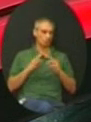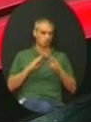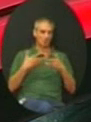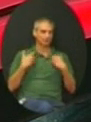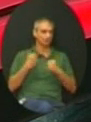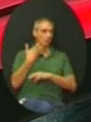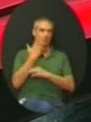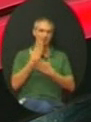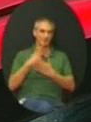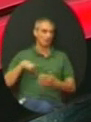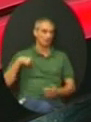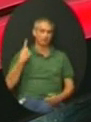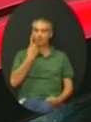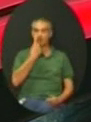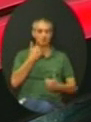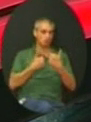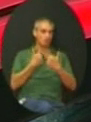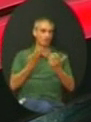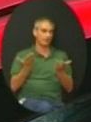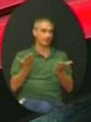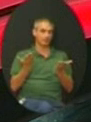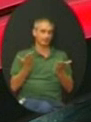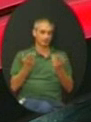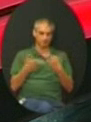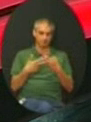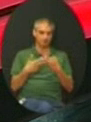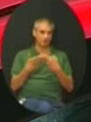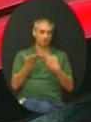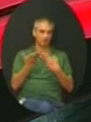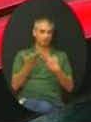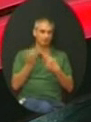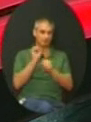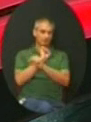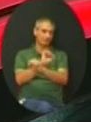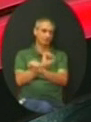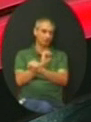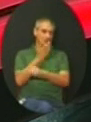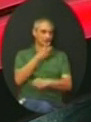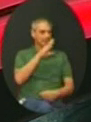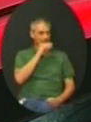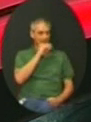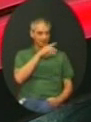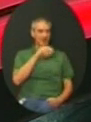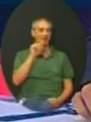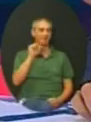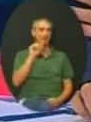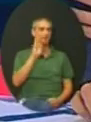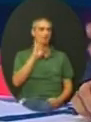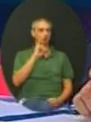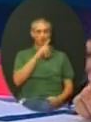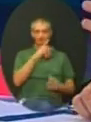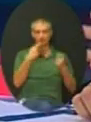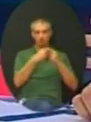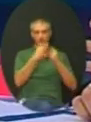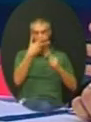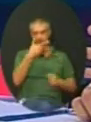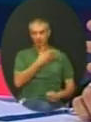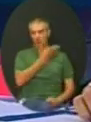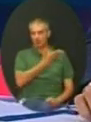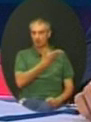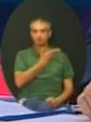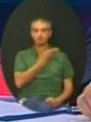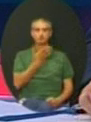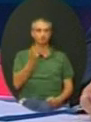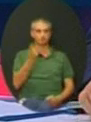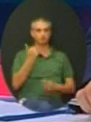הרבה זמן. כרגע. אחד המועמדים אפילו אוטוטו בבית סוהר. אתה מדבר על אבריאל בר יוסף, הוא נחקר בפרשת